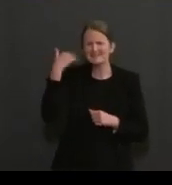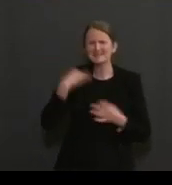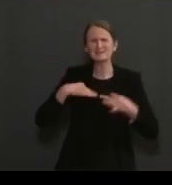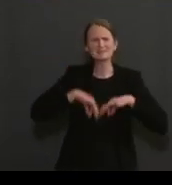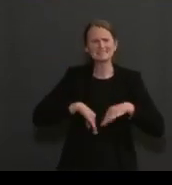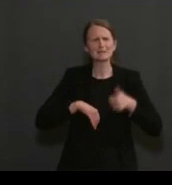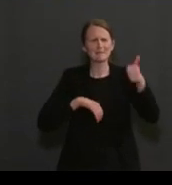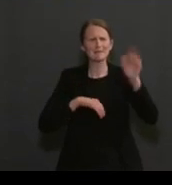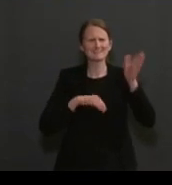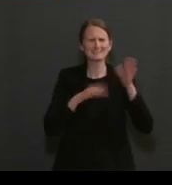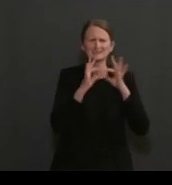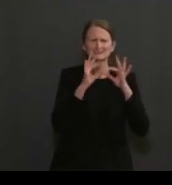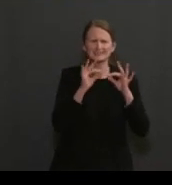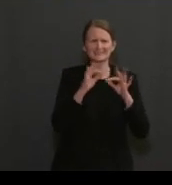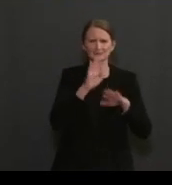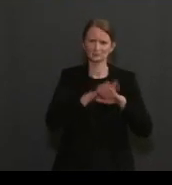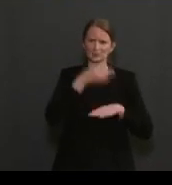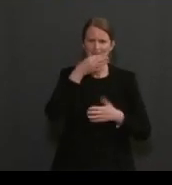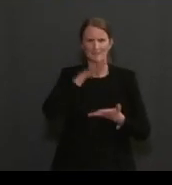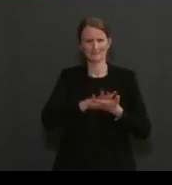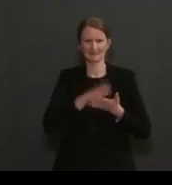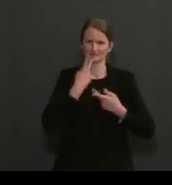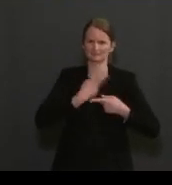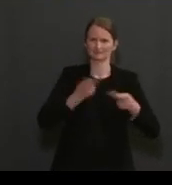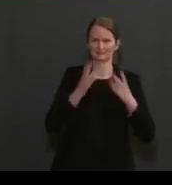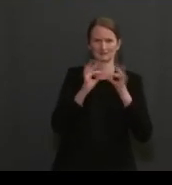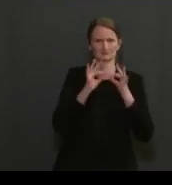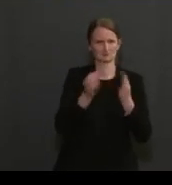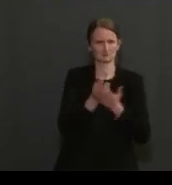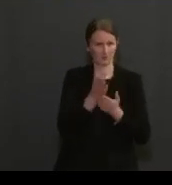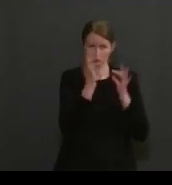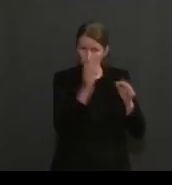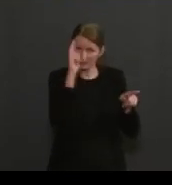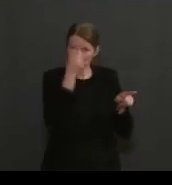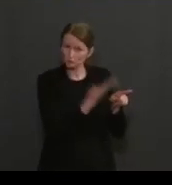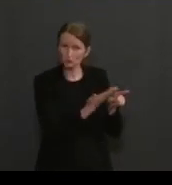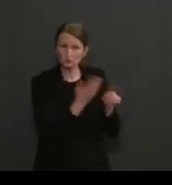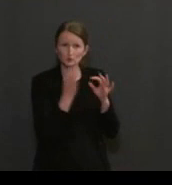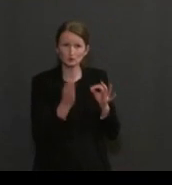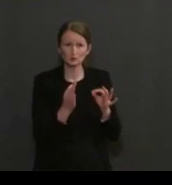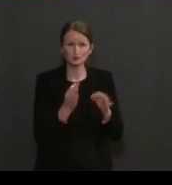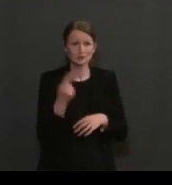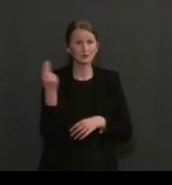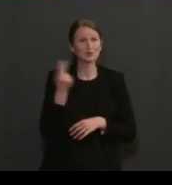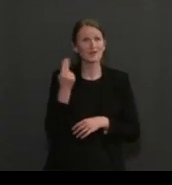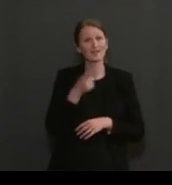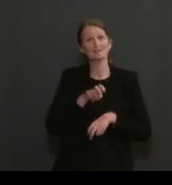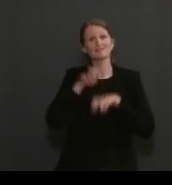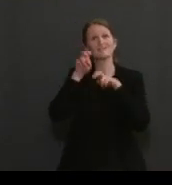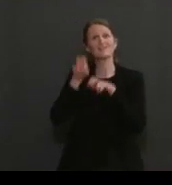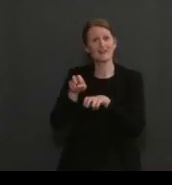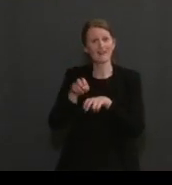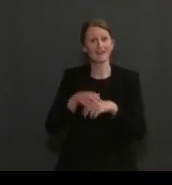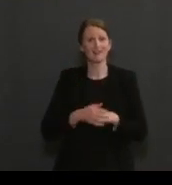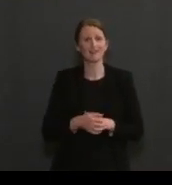sûr exact. Il faut, lorsqu'on va à la toilette, dans des toilettes qui ne sont pas vos toilettes à vous, vous êtes tout seul dans l'appartement, mais des toilettes partagées